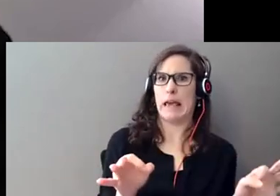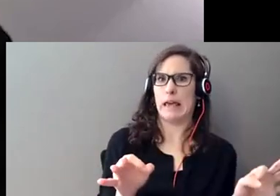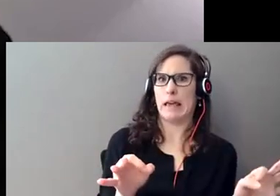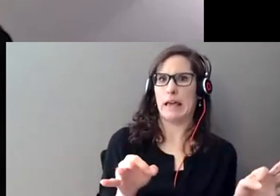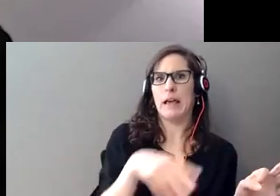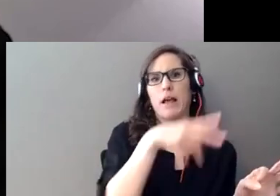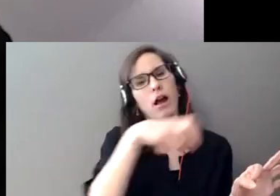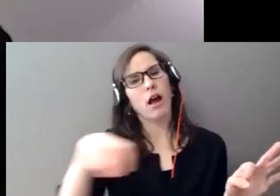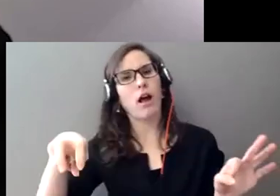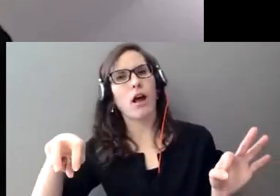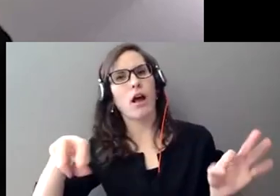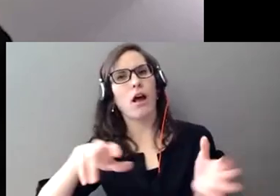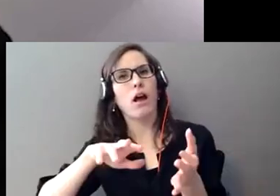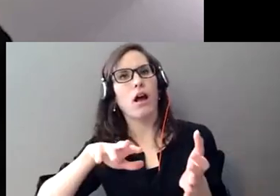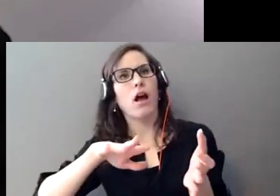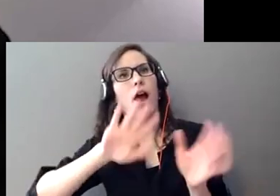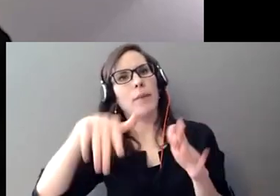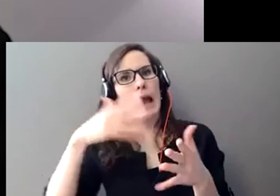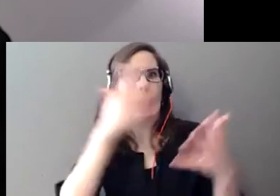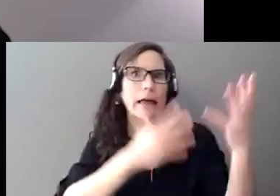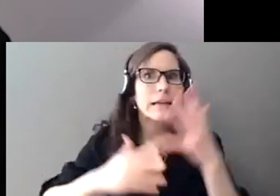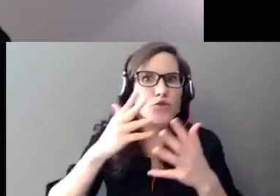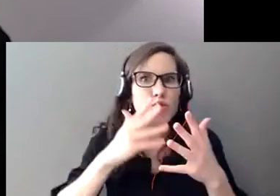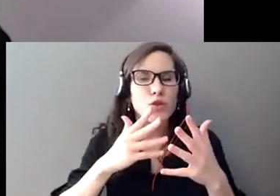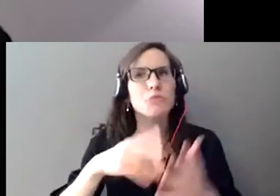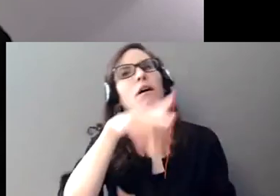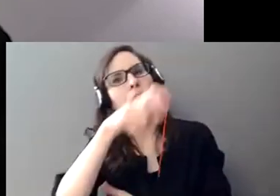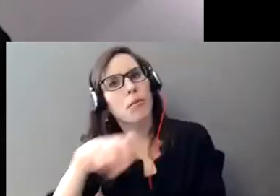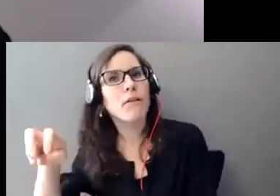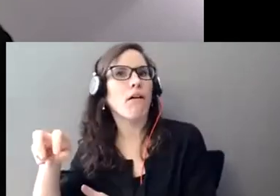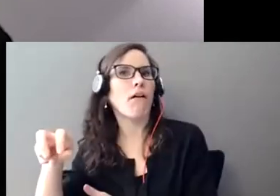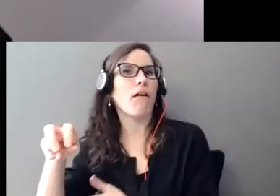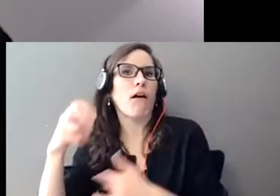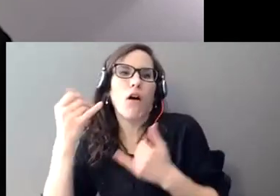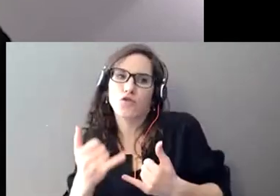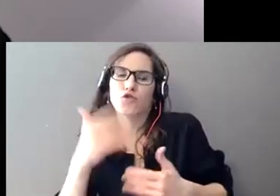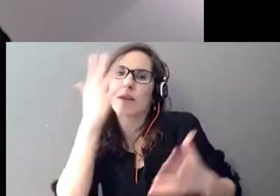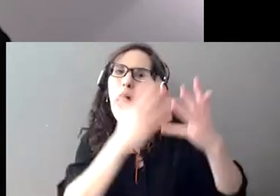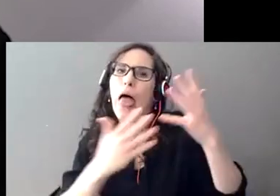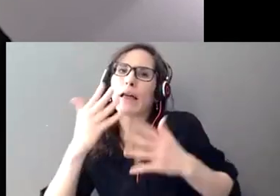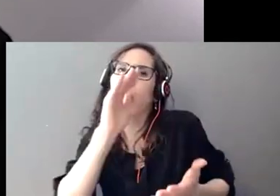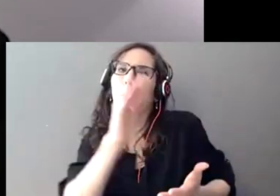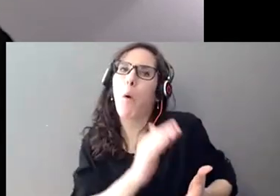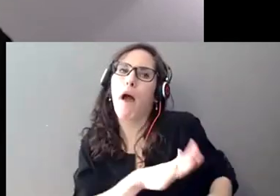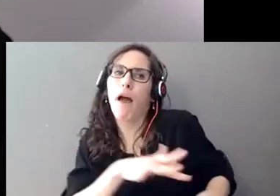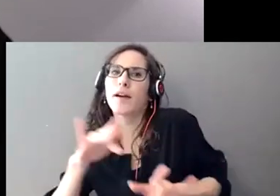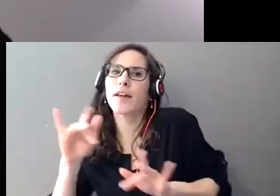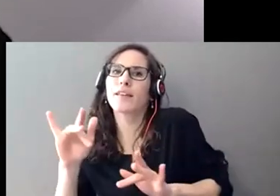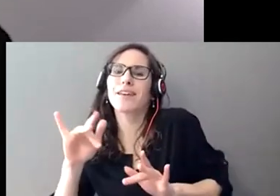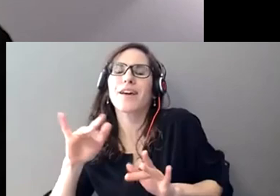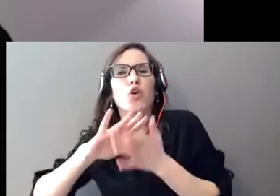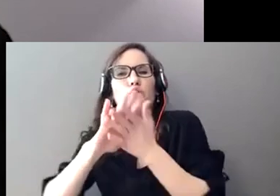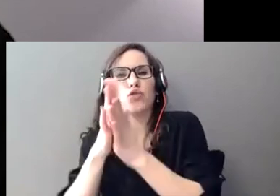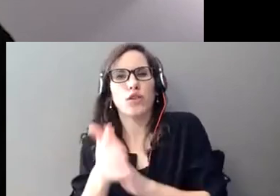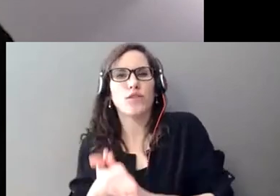à une inquiétude et qu'aujourd'hui on est en train de quitter ce monde de la inquiétude pour pour traiter